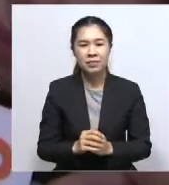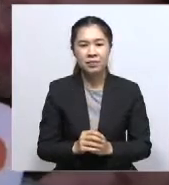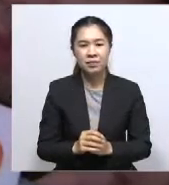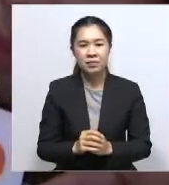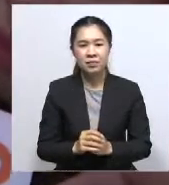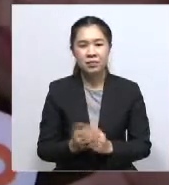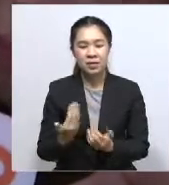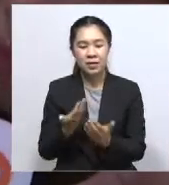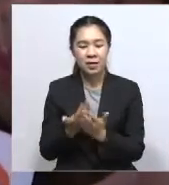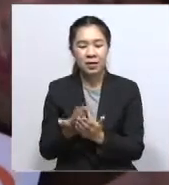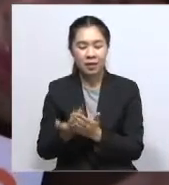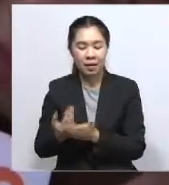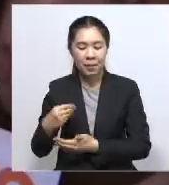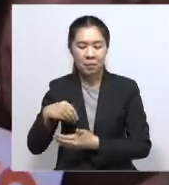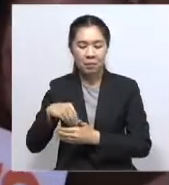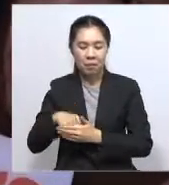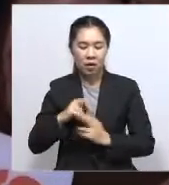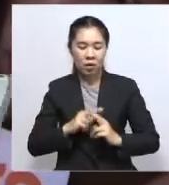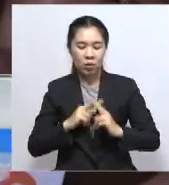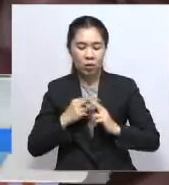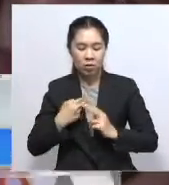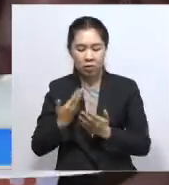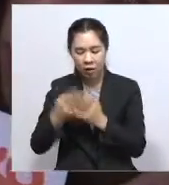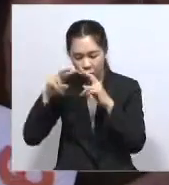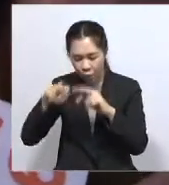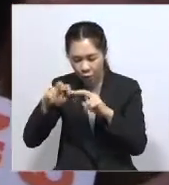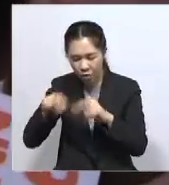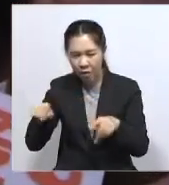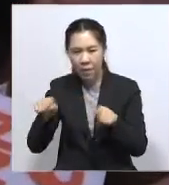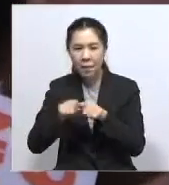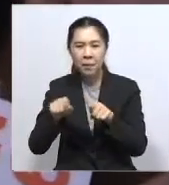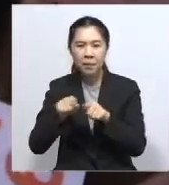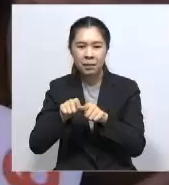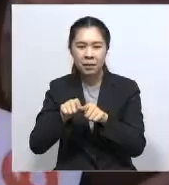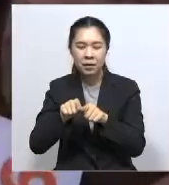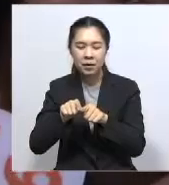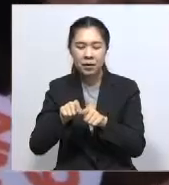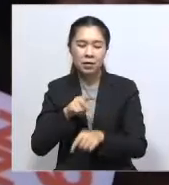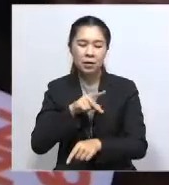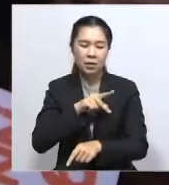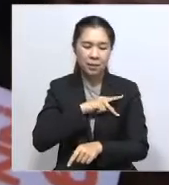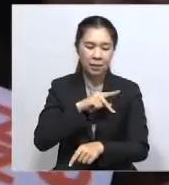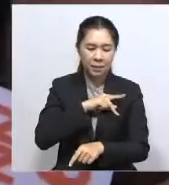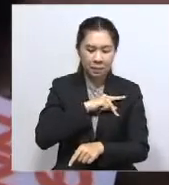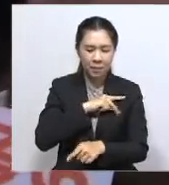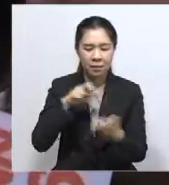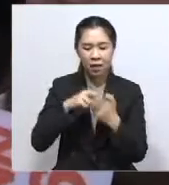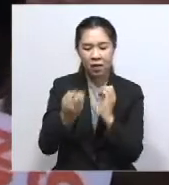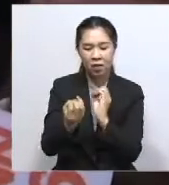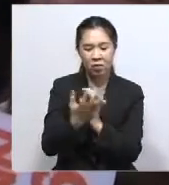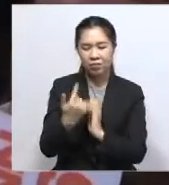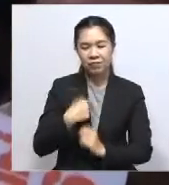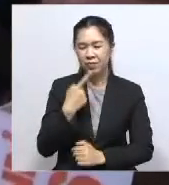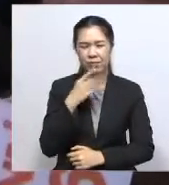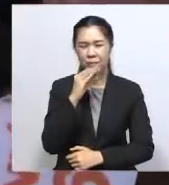ที่ไปตรวจสอบทรัพย์สินของพระเนี่ยเหมือนเท่ากับเป็นการไปตรวจสอบศรัทธาของประชาชนเนี่ยผมว่าพูดอย่างนี้มันก็พูด